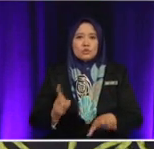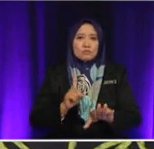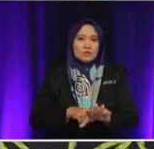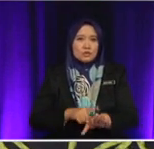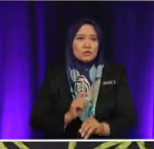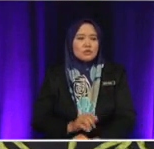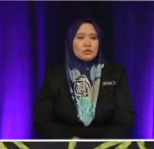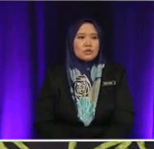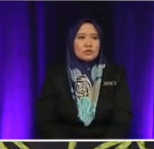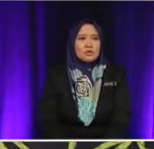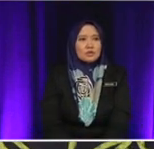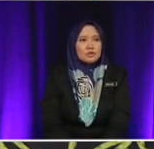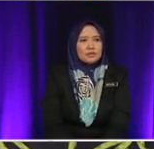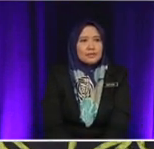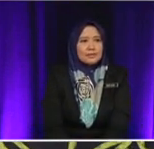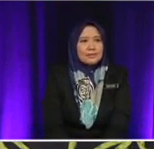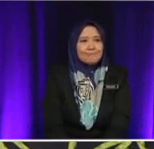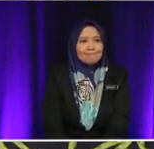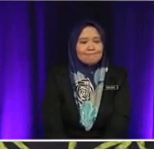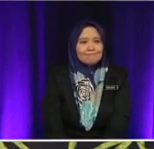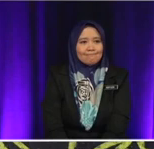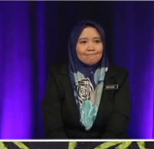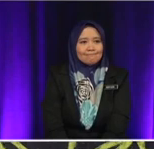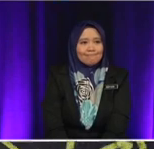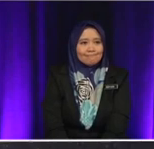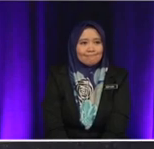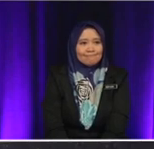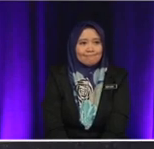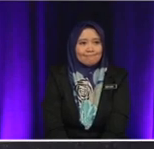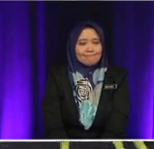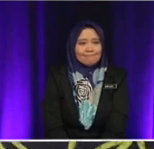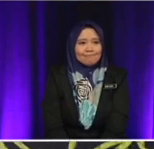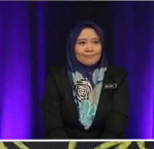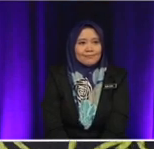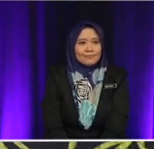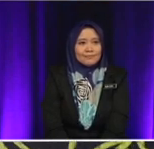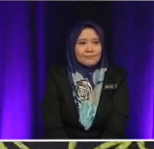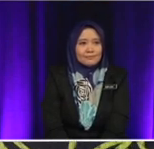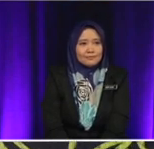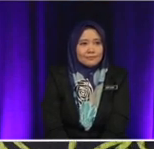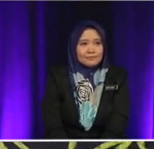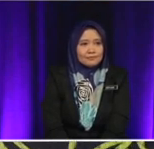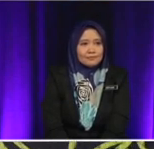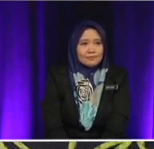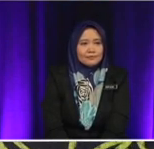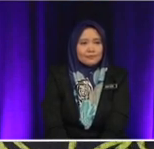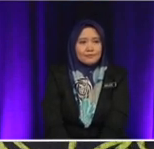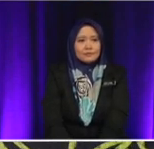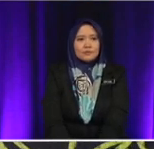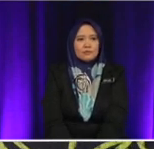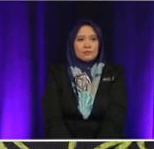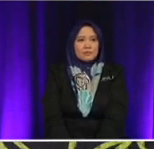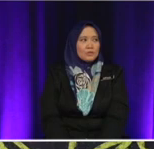Alisa lagi. Silakan Alisa. kemahiran mengurus masa dia penting